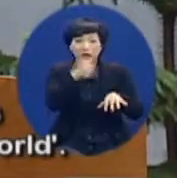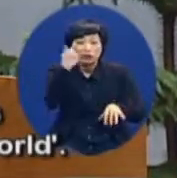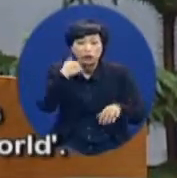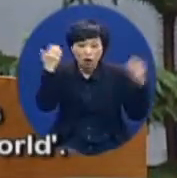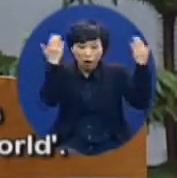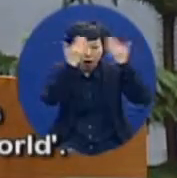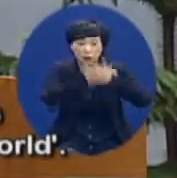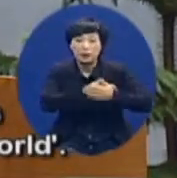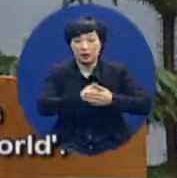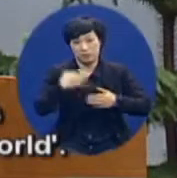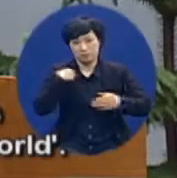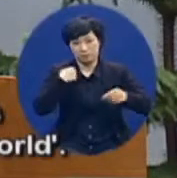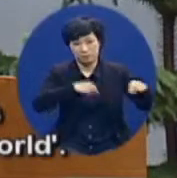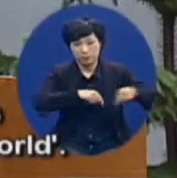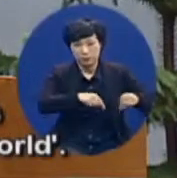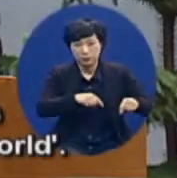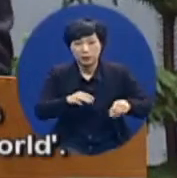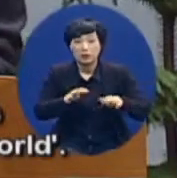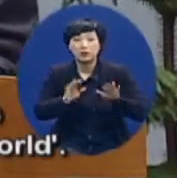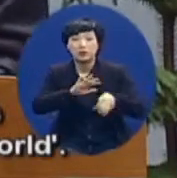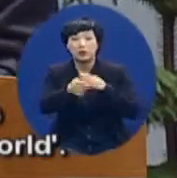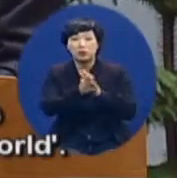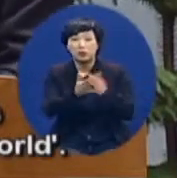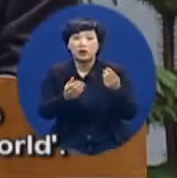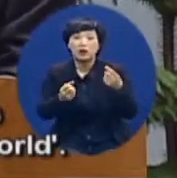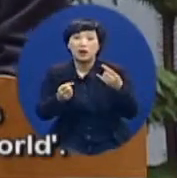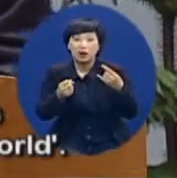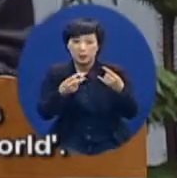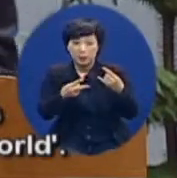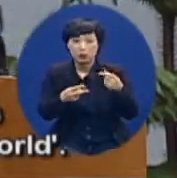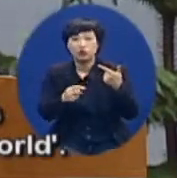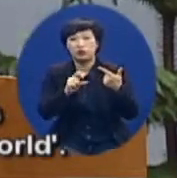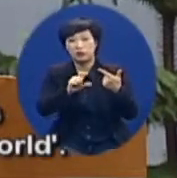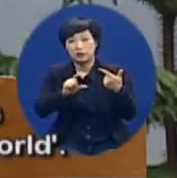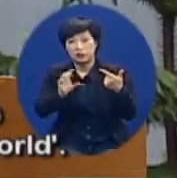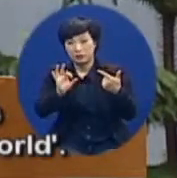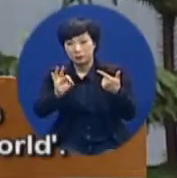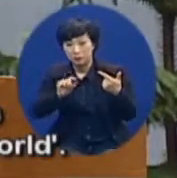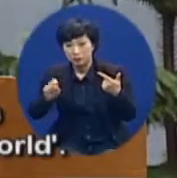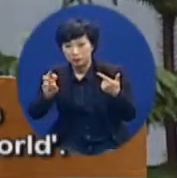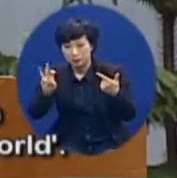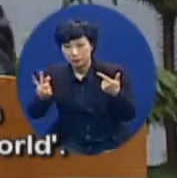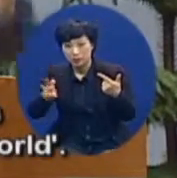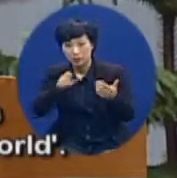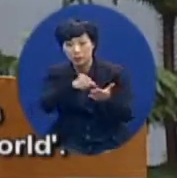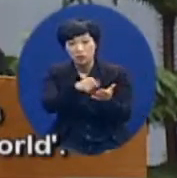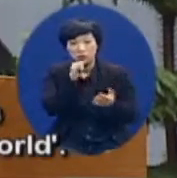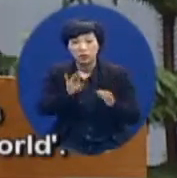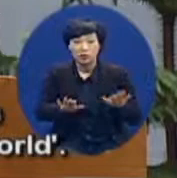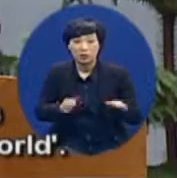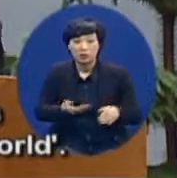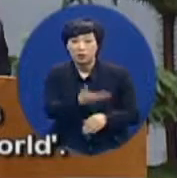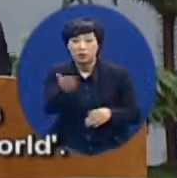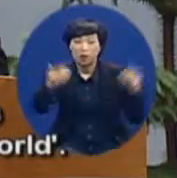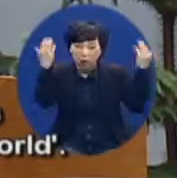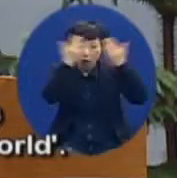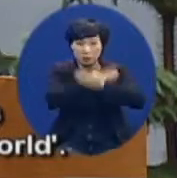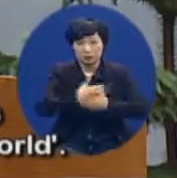어둠의 죽간 자라고 베소 6장 10절 13절에 말했으니 그 어둠의